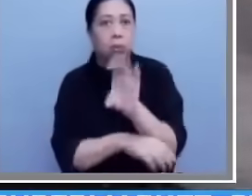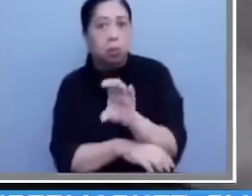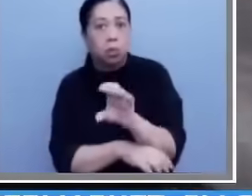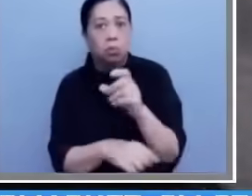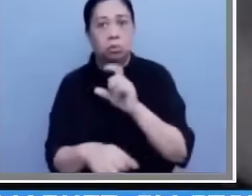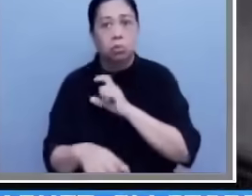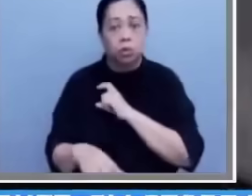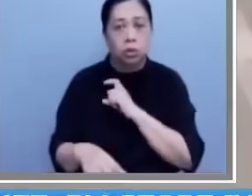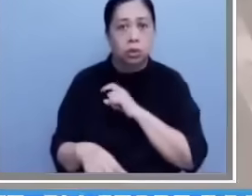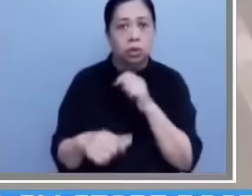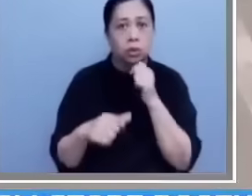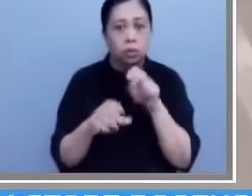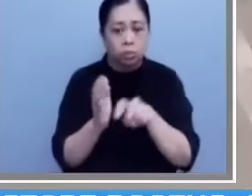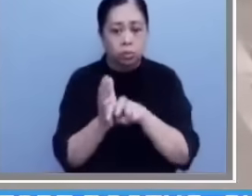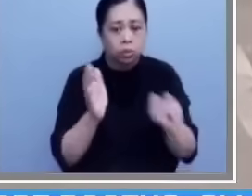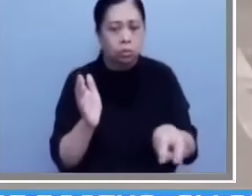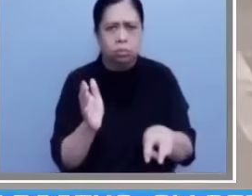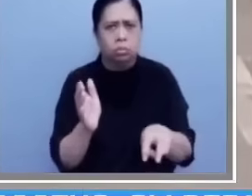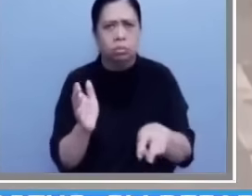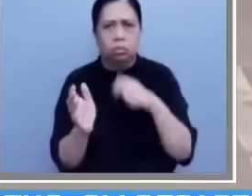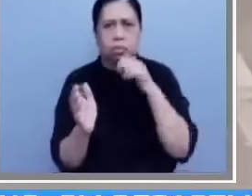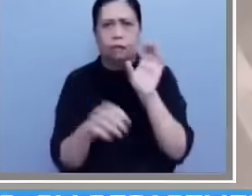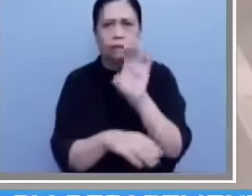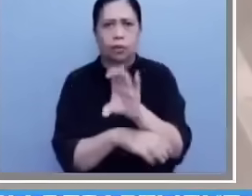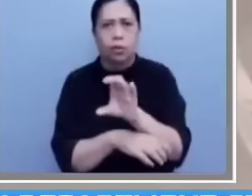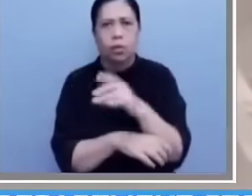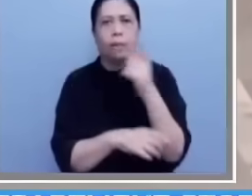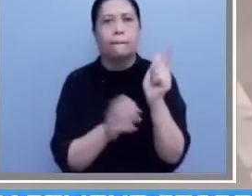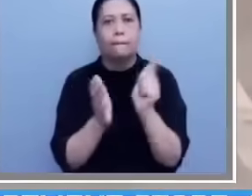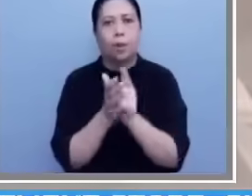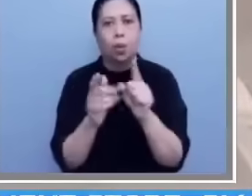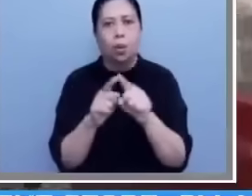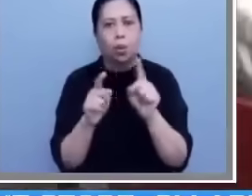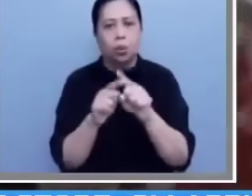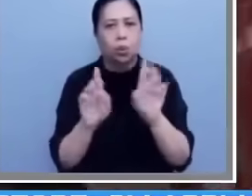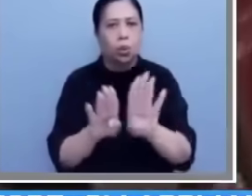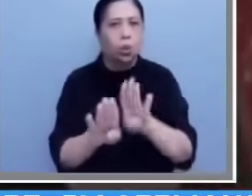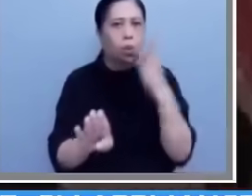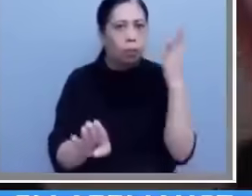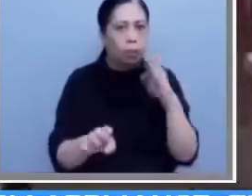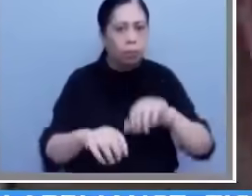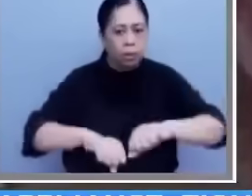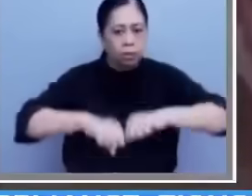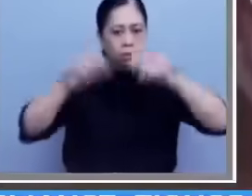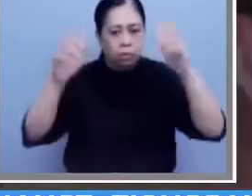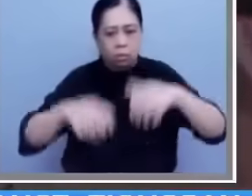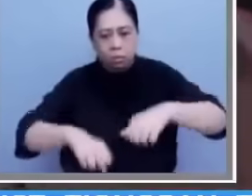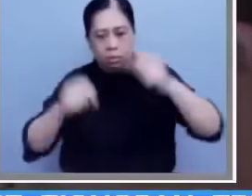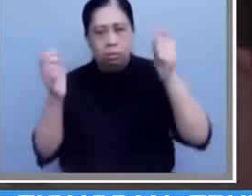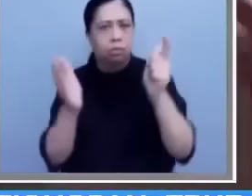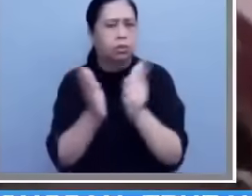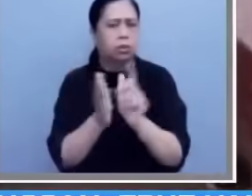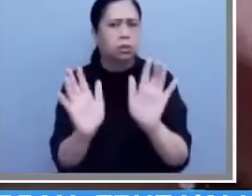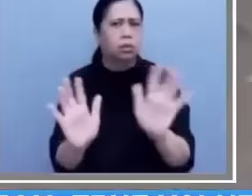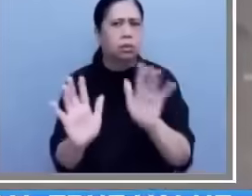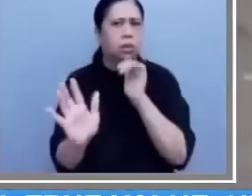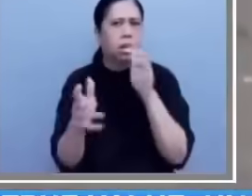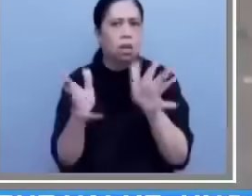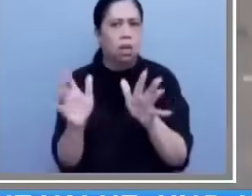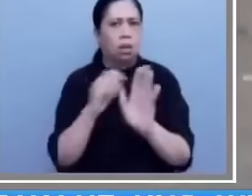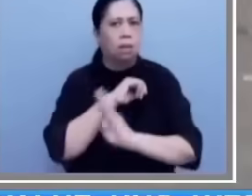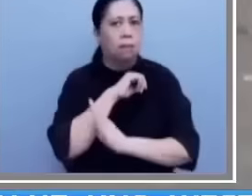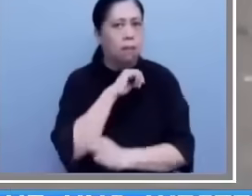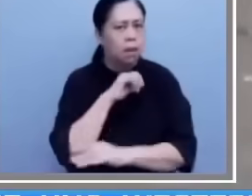natin na bumaba po sa mga sasakyan at bawal din pong buksan, pabuksan yung kanilang mga compartment at kanilang mga bagbag. Unless of